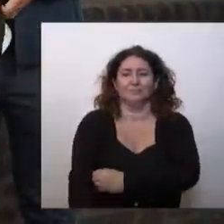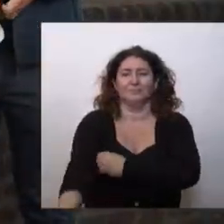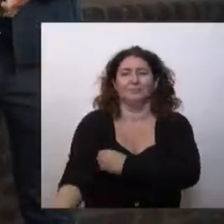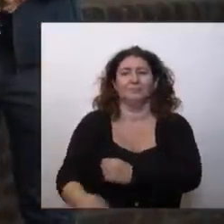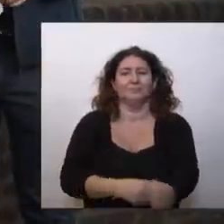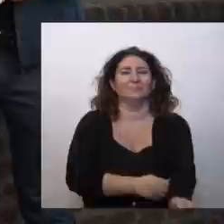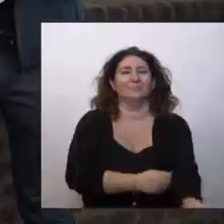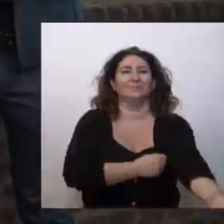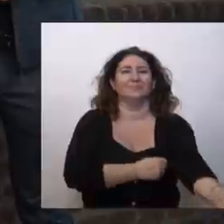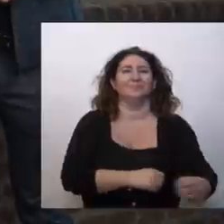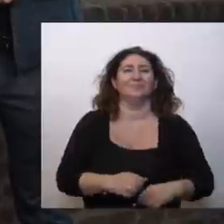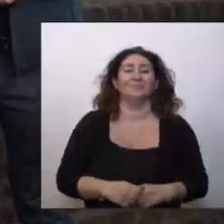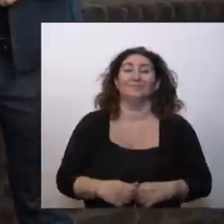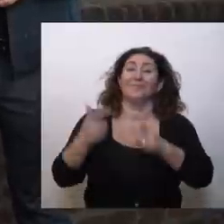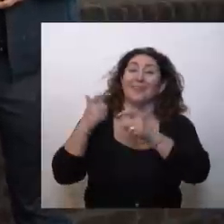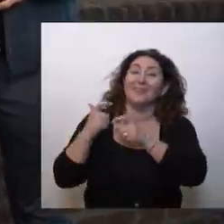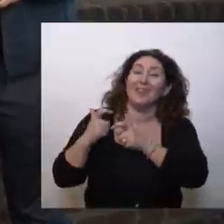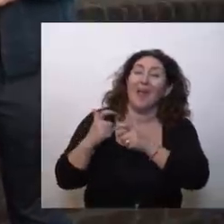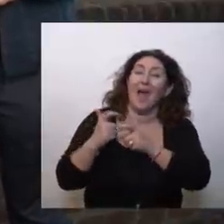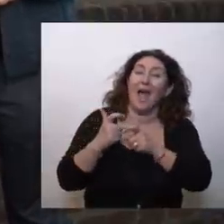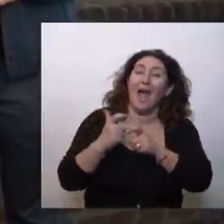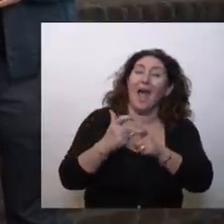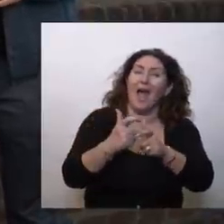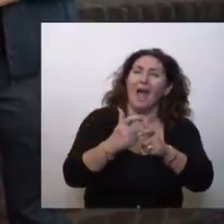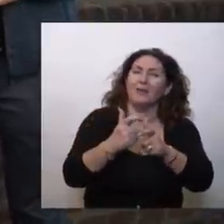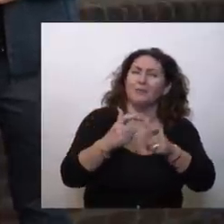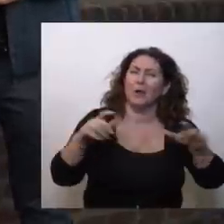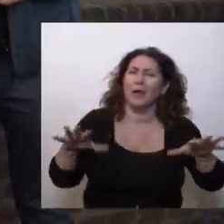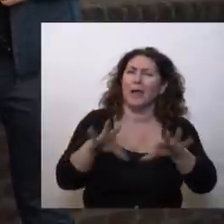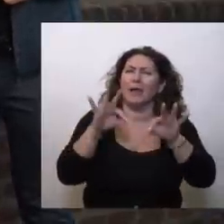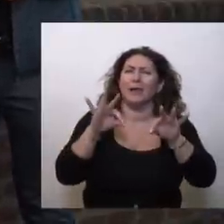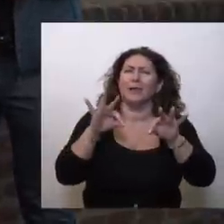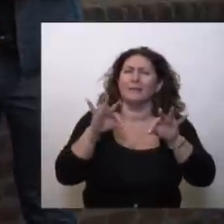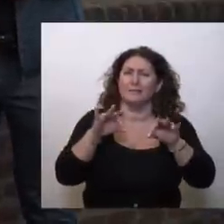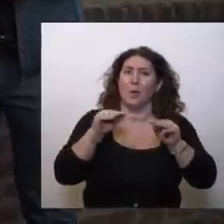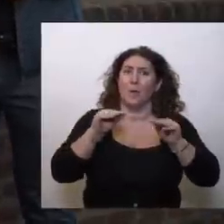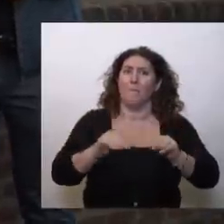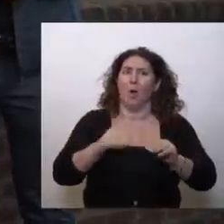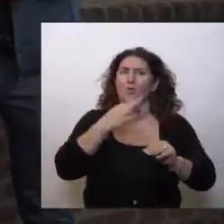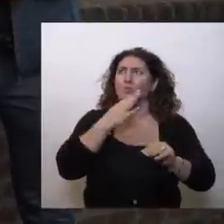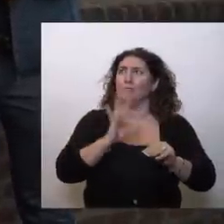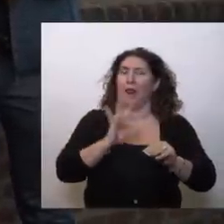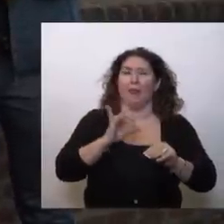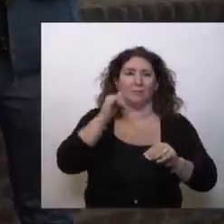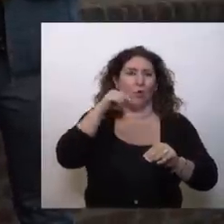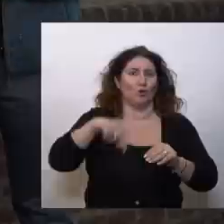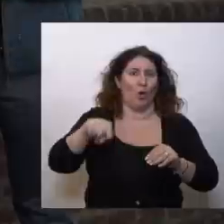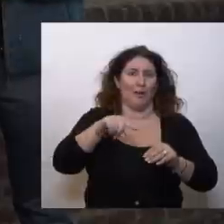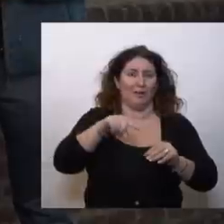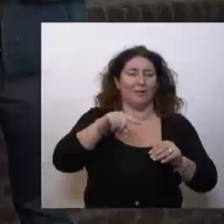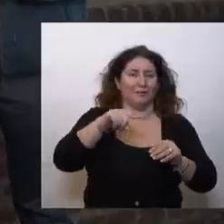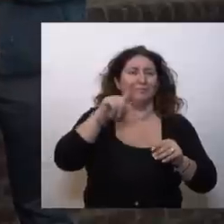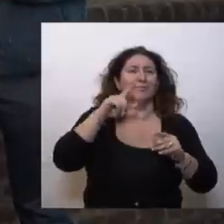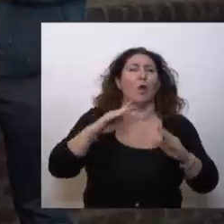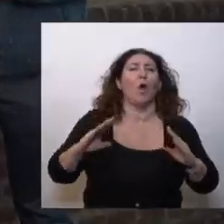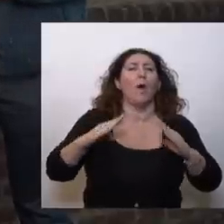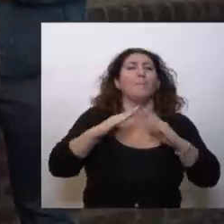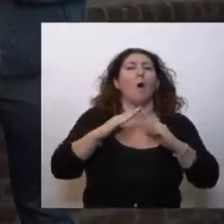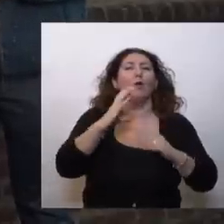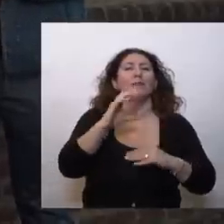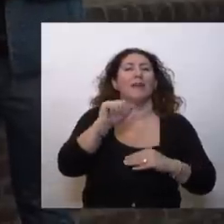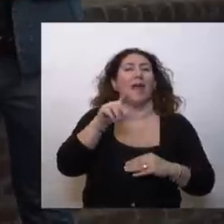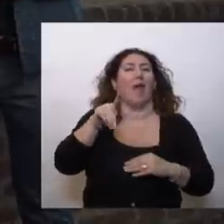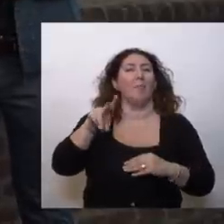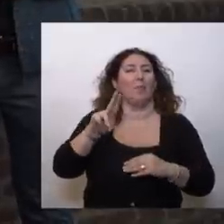Il nostro viaggio inizia da uno dei luoghi più suggestivi di Torino, il Monte dei Cappuccini, da dove si può cogliere una